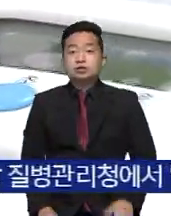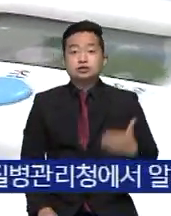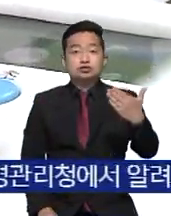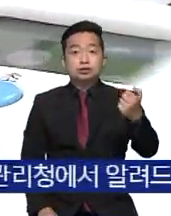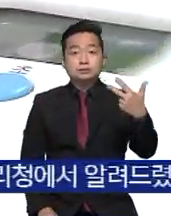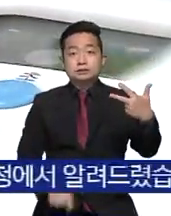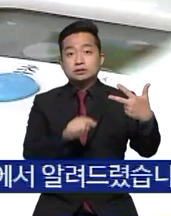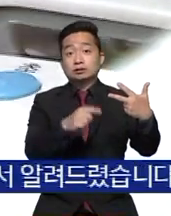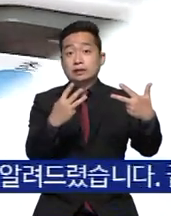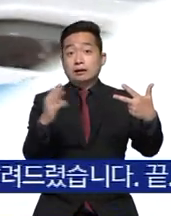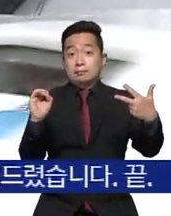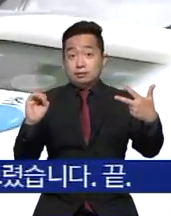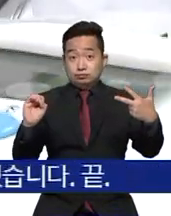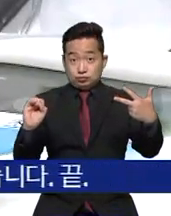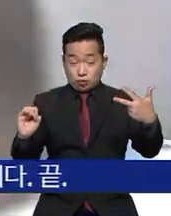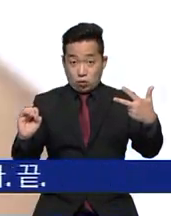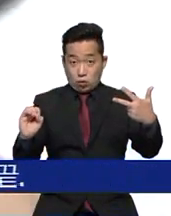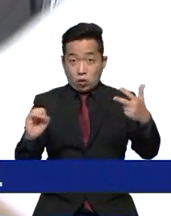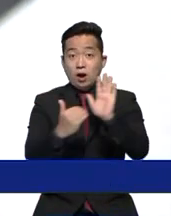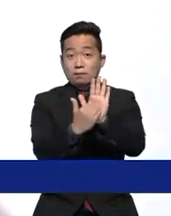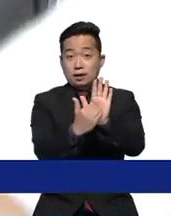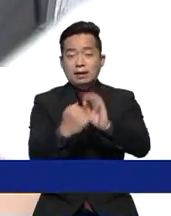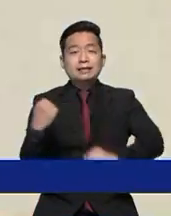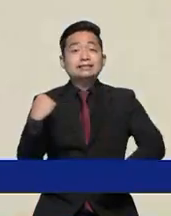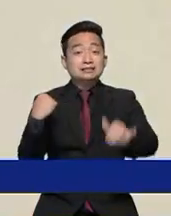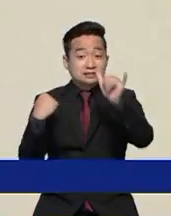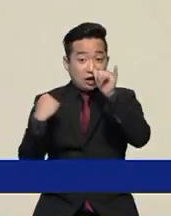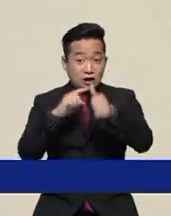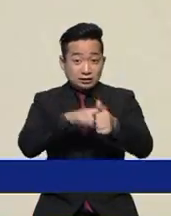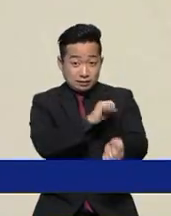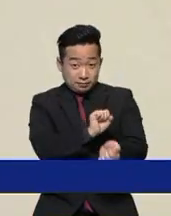97.38%가 항체를 가졌는데 자연 감염으로 생긴 항체가